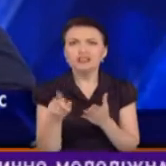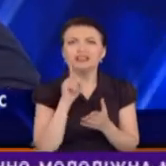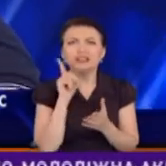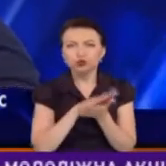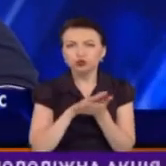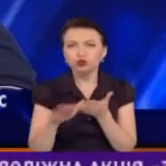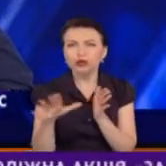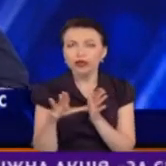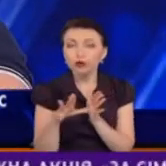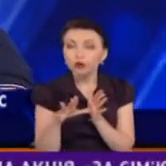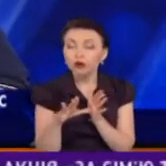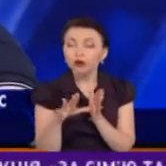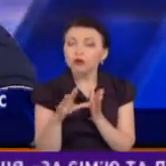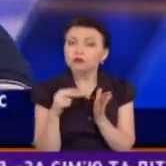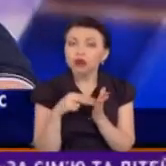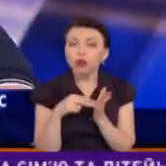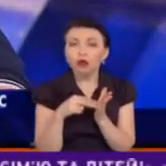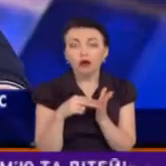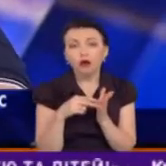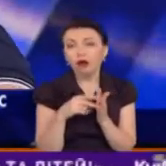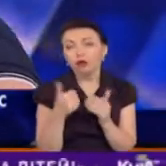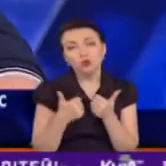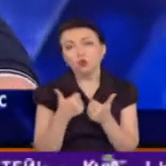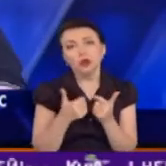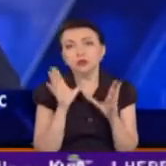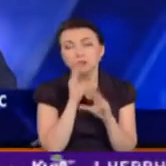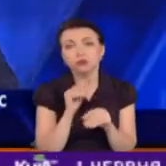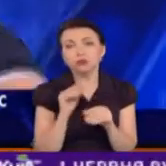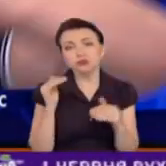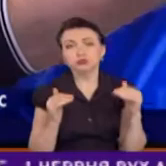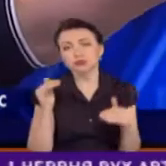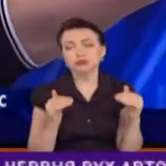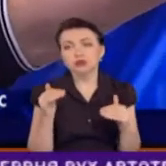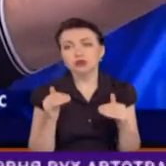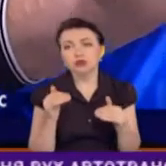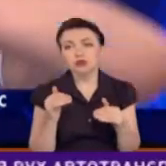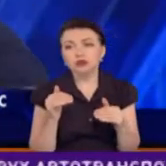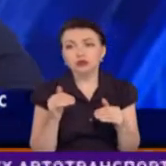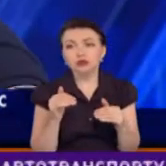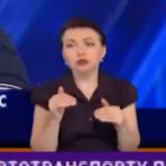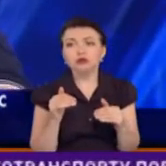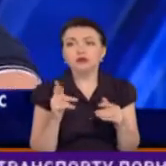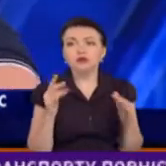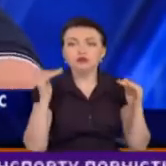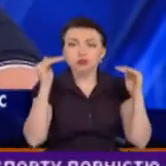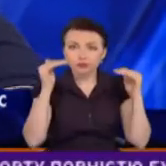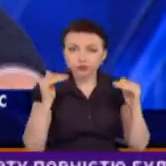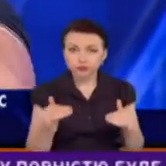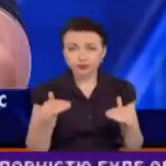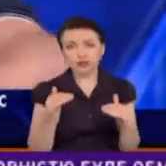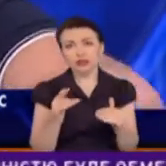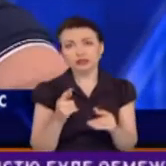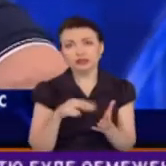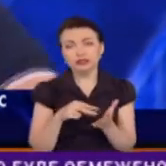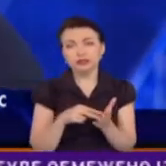на зелену електроенергію стала абсолютно конкурентною. Тому що вони перейшли від регульованої ціни до конкурсної. От